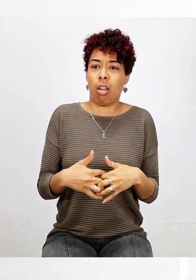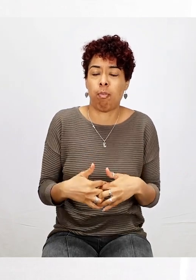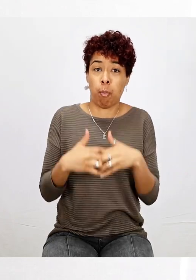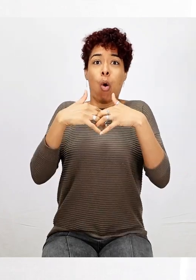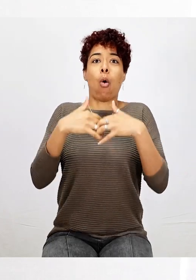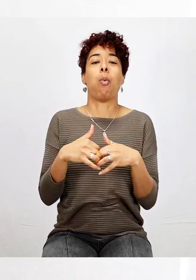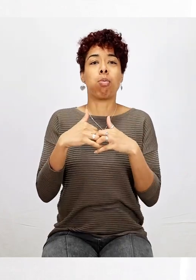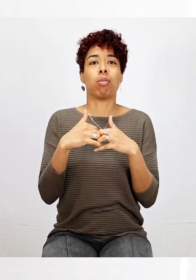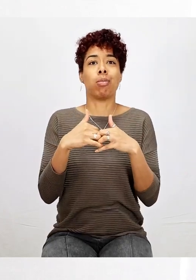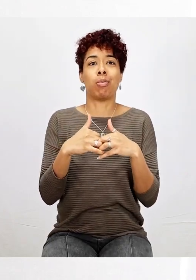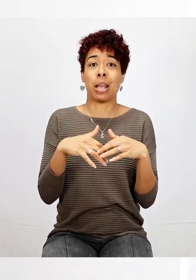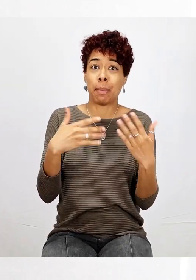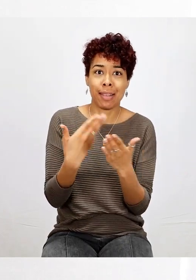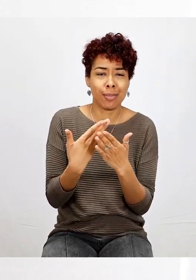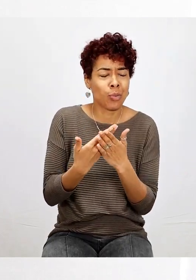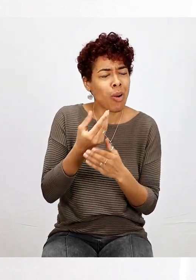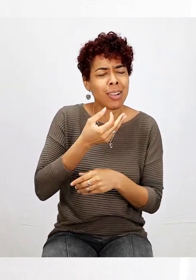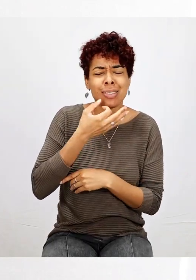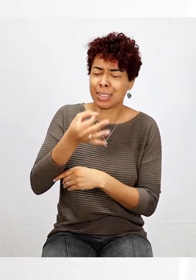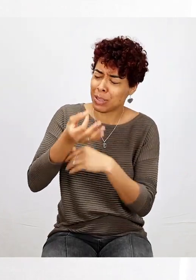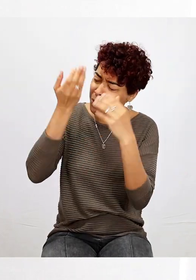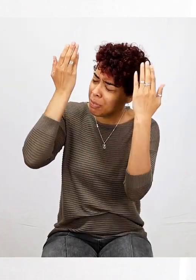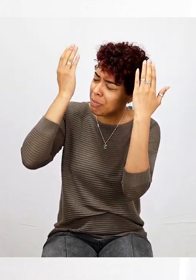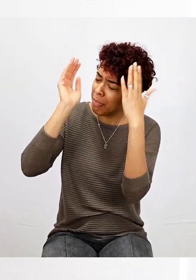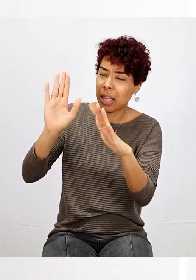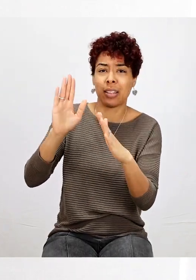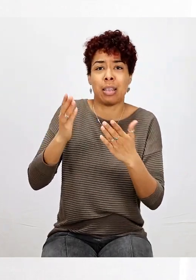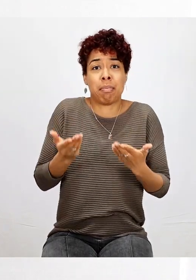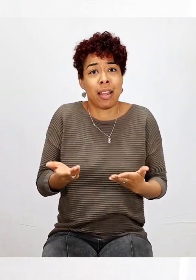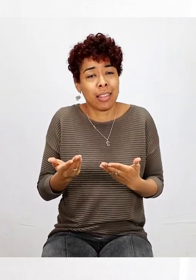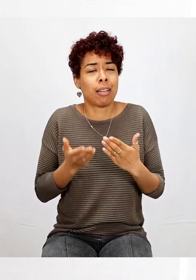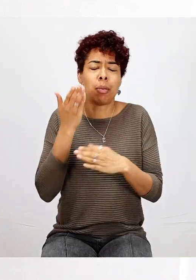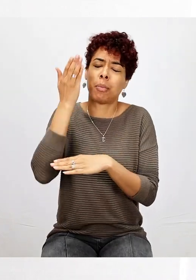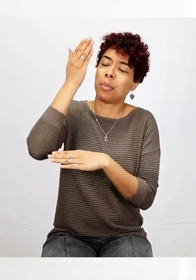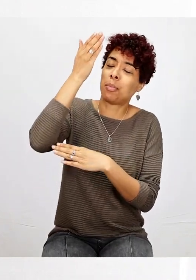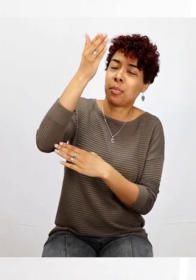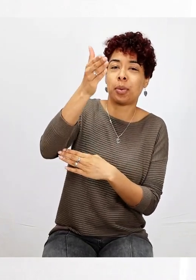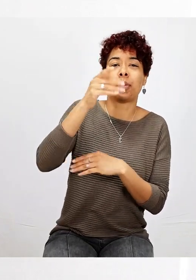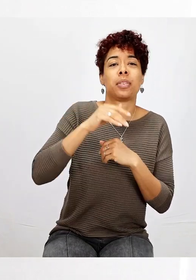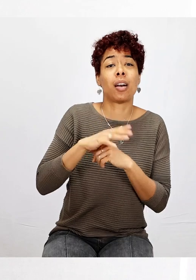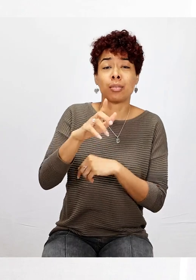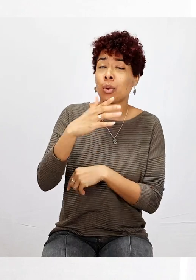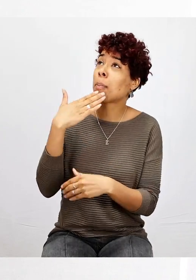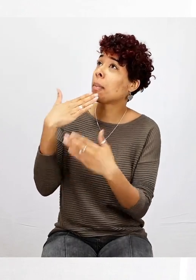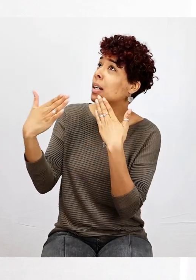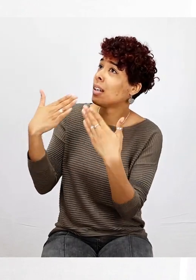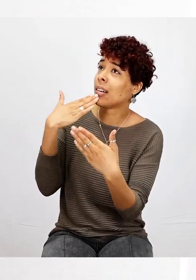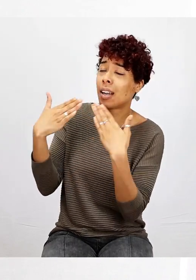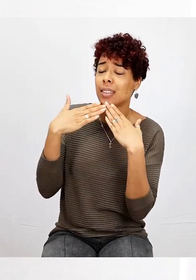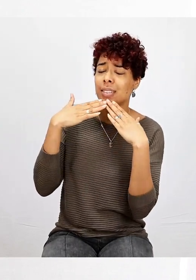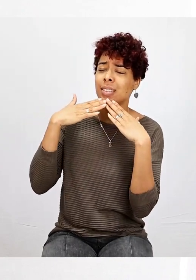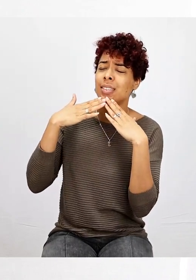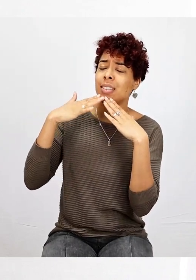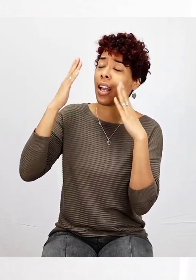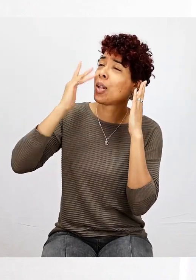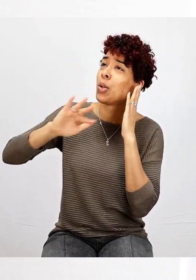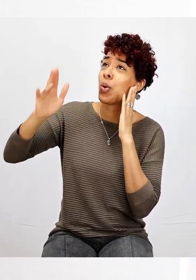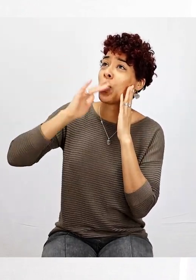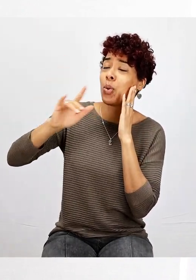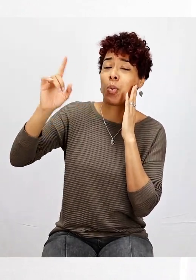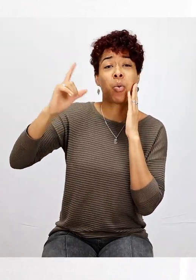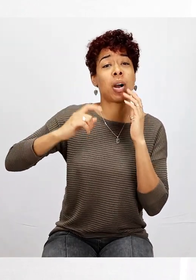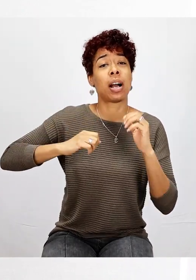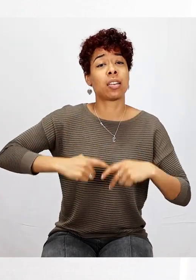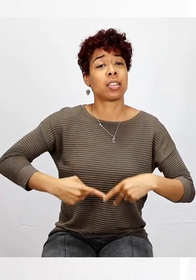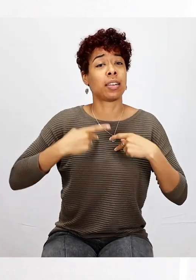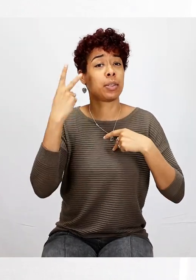bénis Dieu aujourd'hui dans cette journée, dans les temps à venir, bénis-le, remercie-le, loue ton Dieu parce qu'il est agissant dans ta vie,